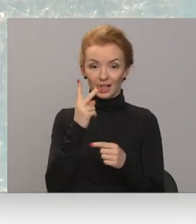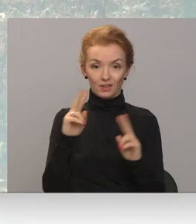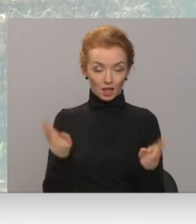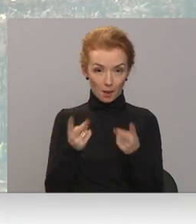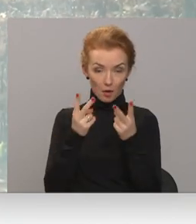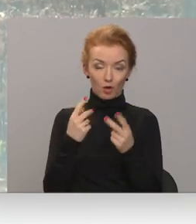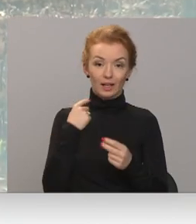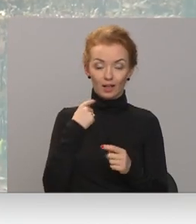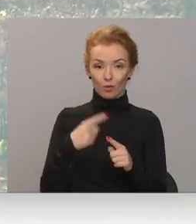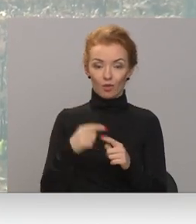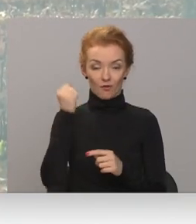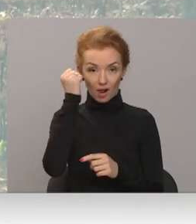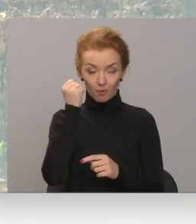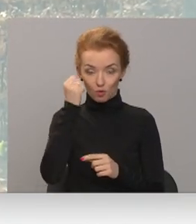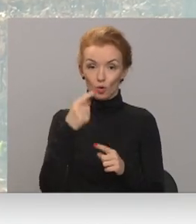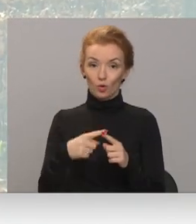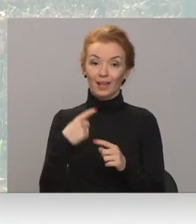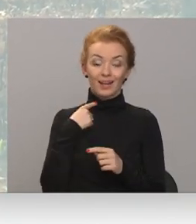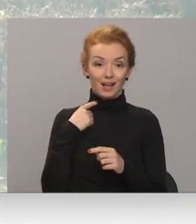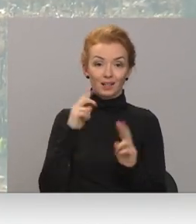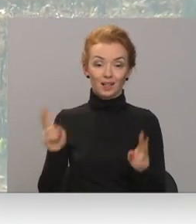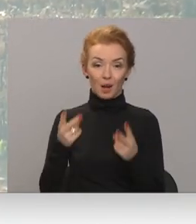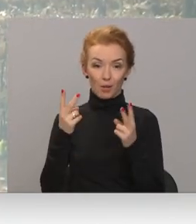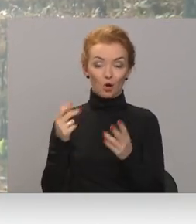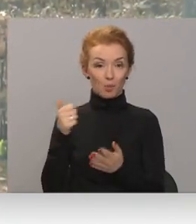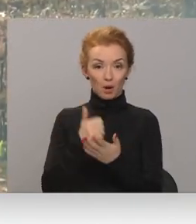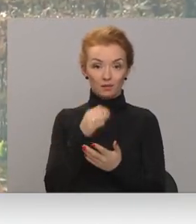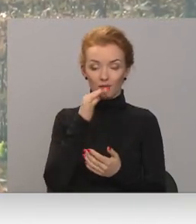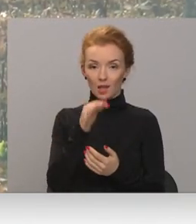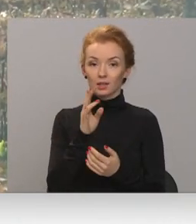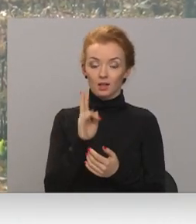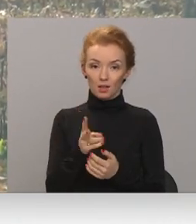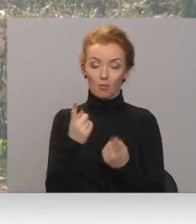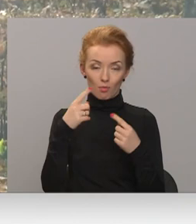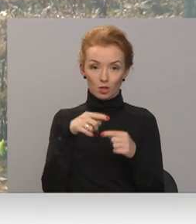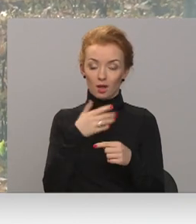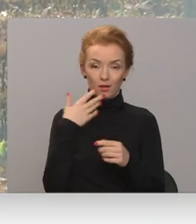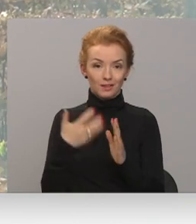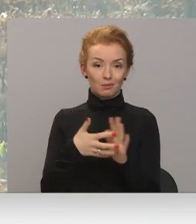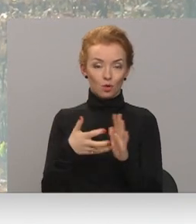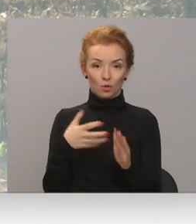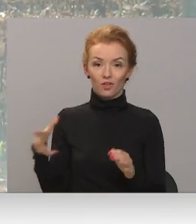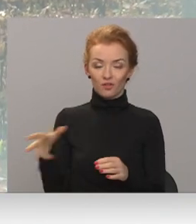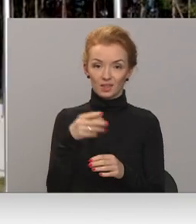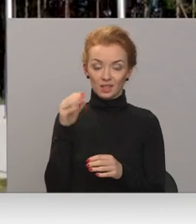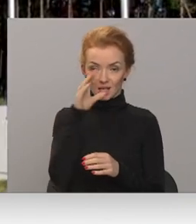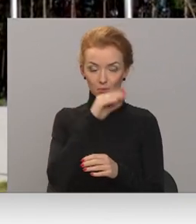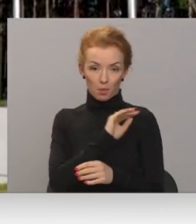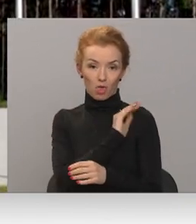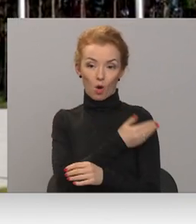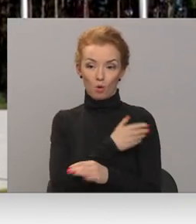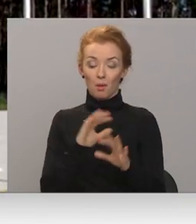krematorijas Rīgā un Valmierā, kas skaidroja Rīgas krematoriju pārstāvju. Pašlaik krematorijā netiekot izmantota visa iespējamā jauda,